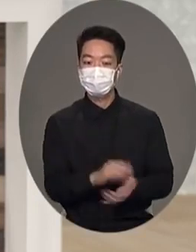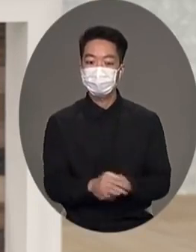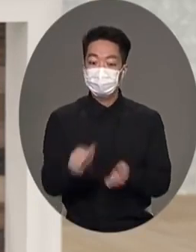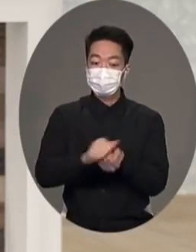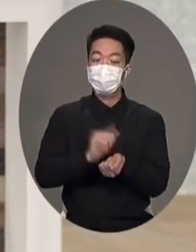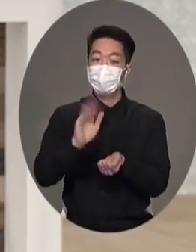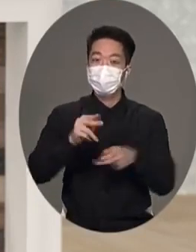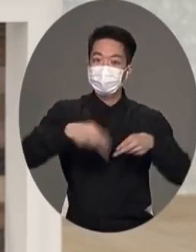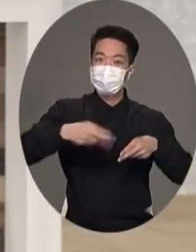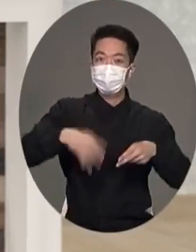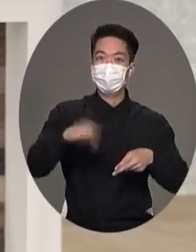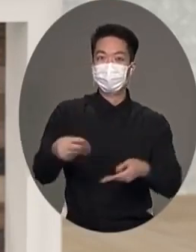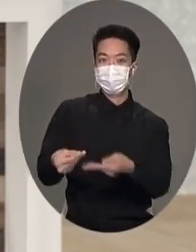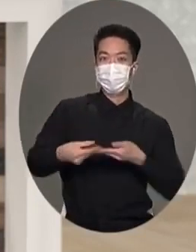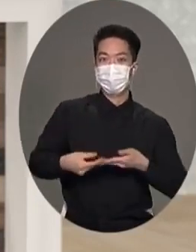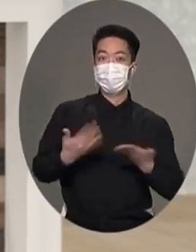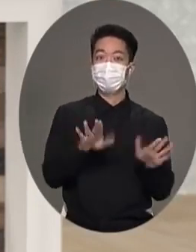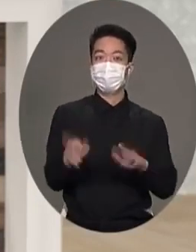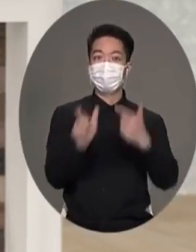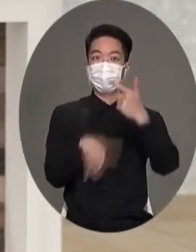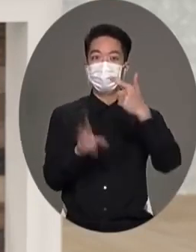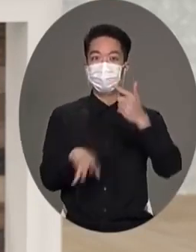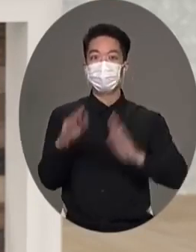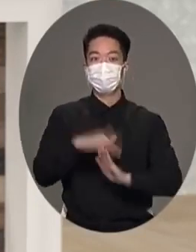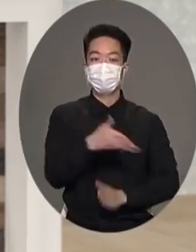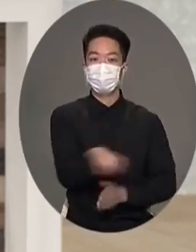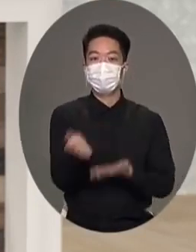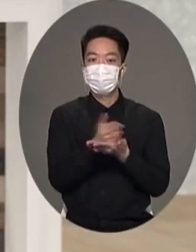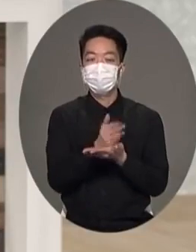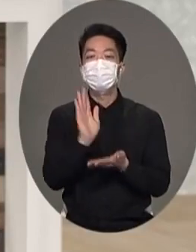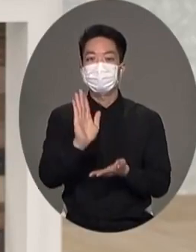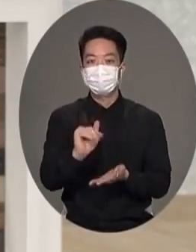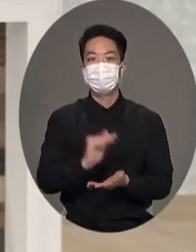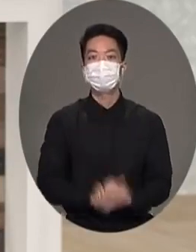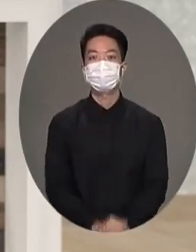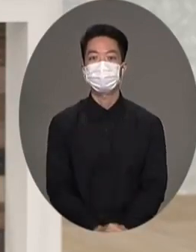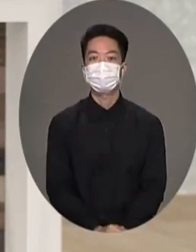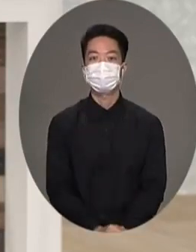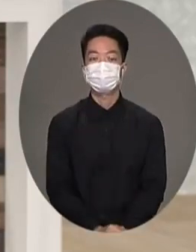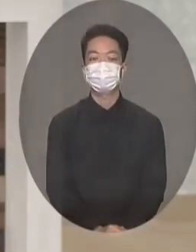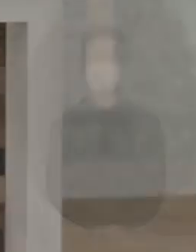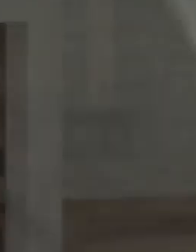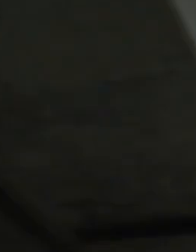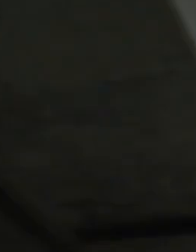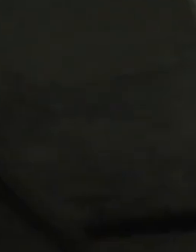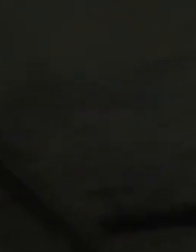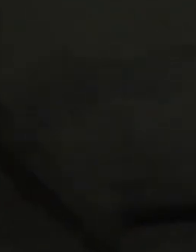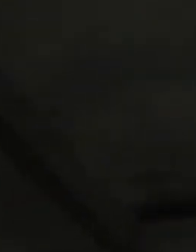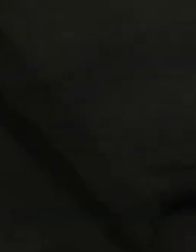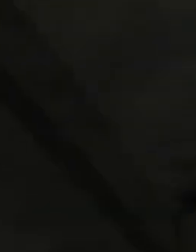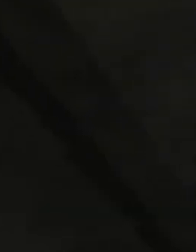可以再用嘅餐具。咁呢項服務咧喺八月底完結，大家咧都可以試下啦。